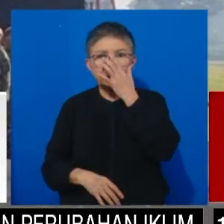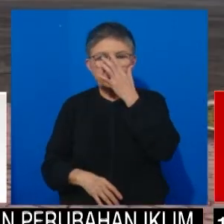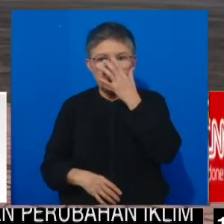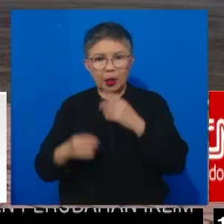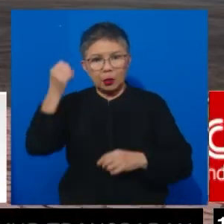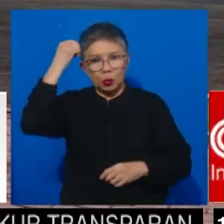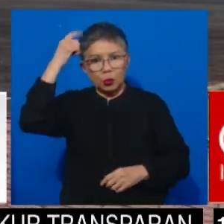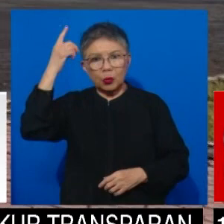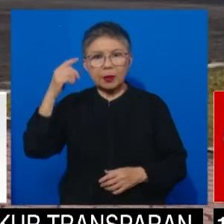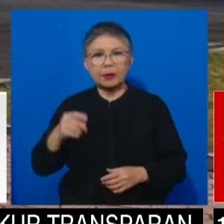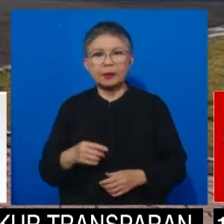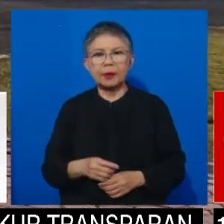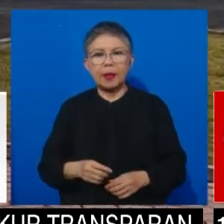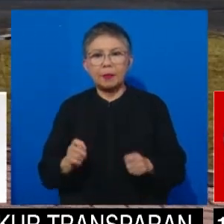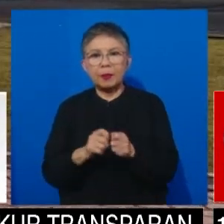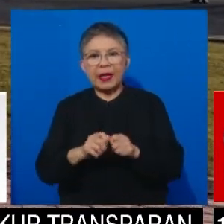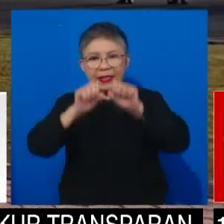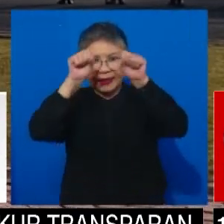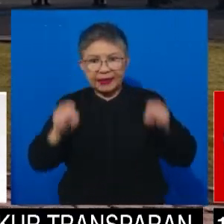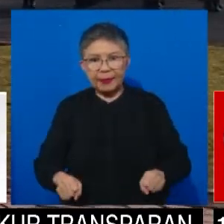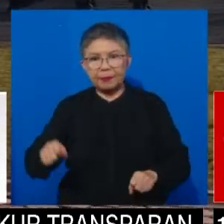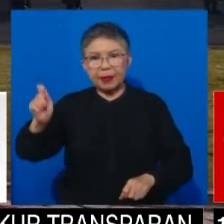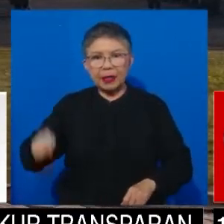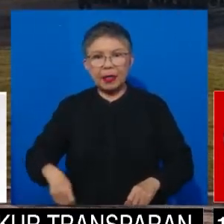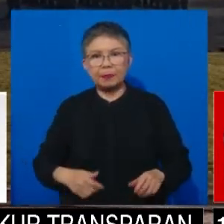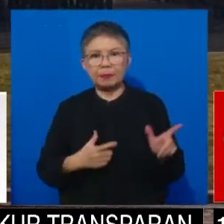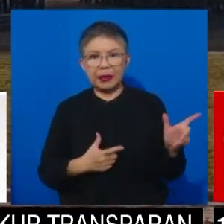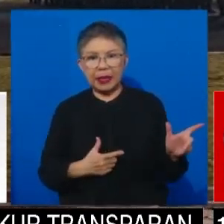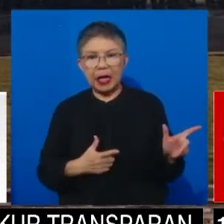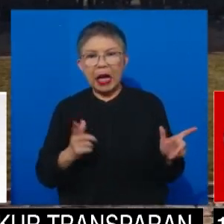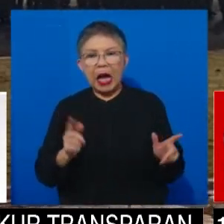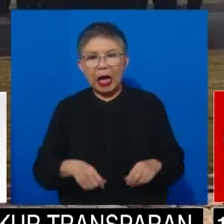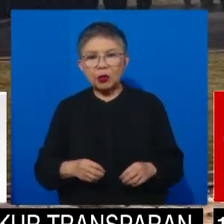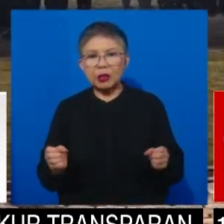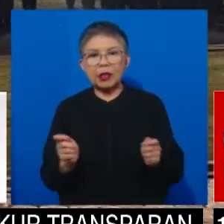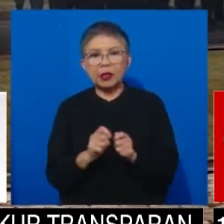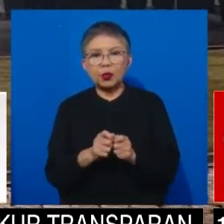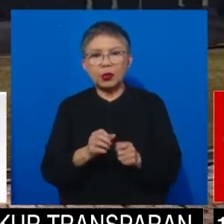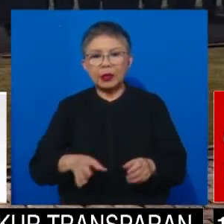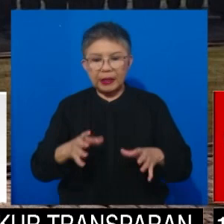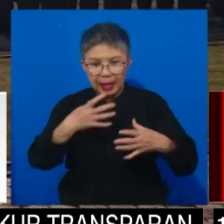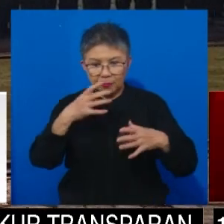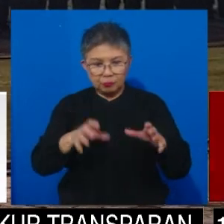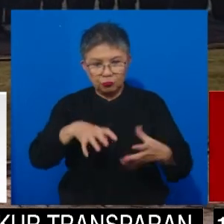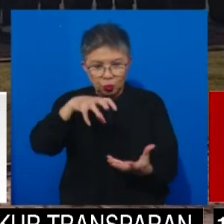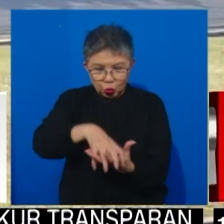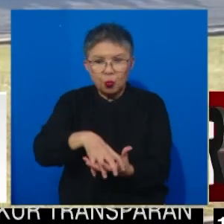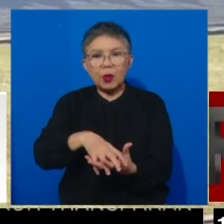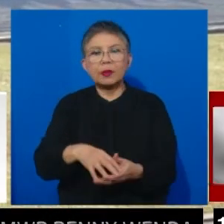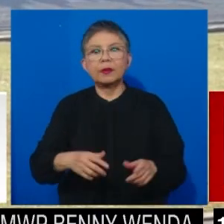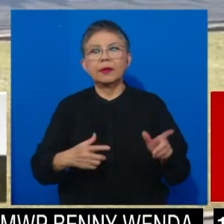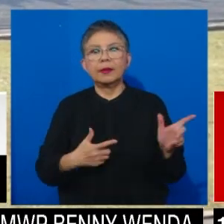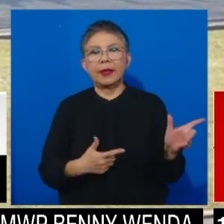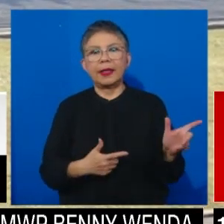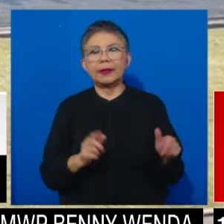Inisiatif Al-Araf menambahkan, perbaikan sistem peradilan militer harus menjadi bagian dari reformasi di tubuh TNI. Meski peradilan militer